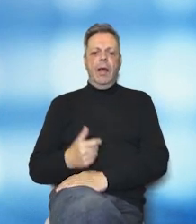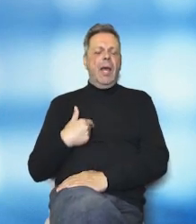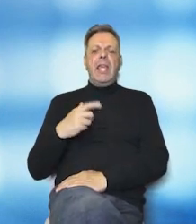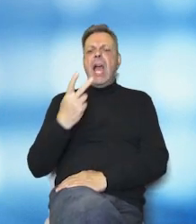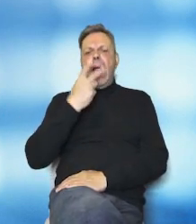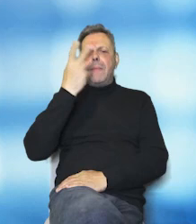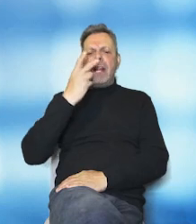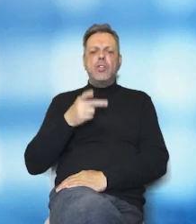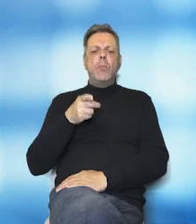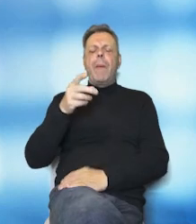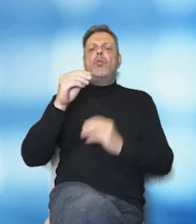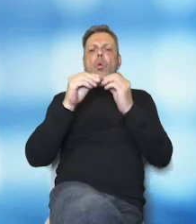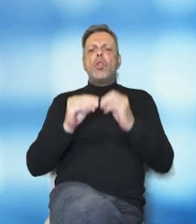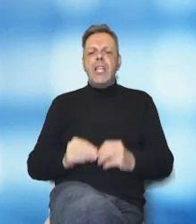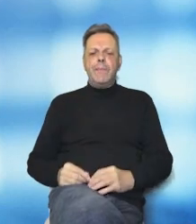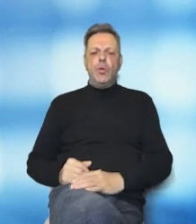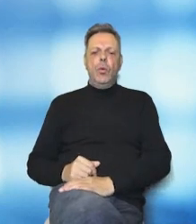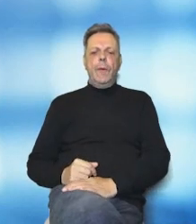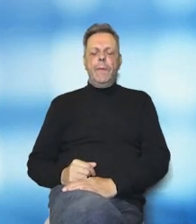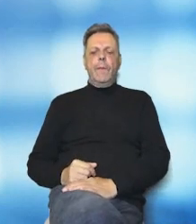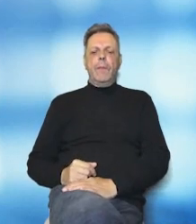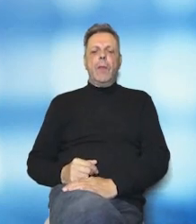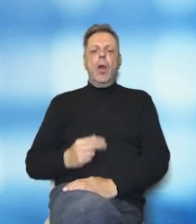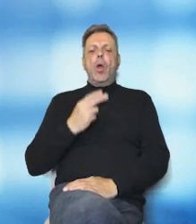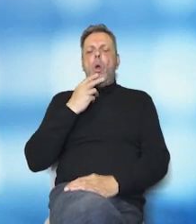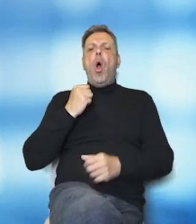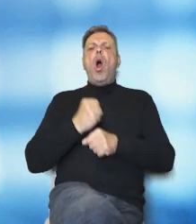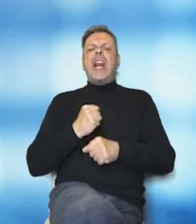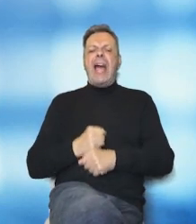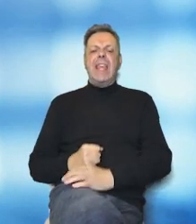razumijem uopće tu koncepciju niti tezu. Tko radi